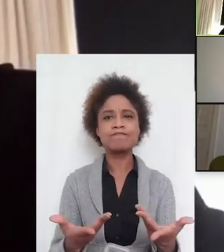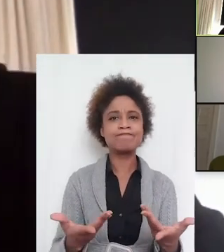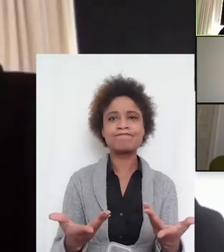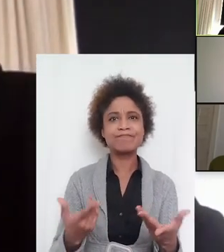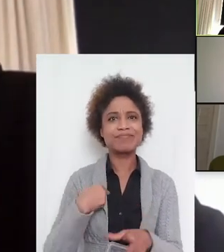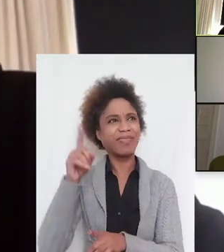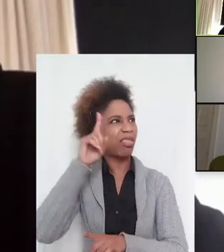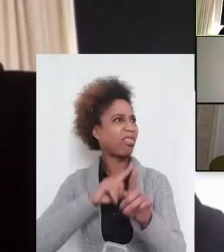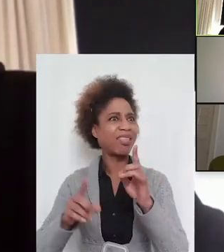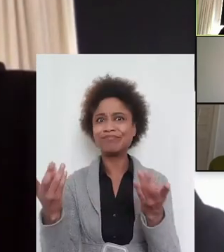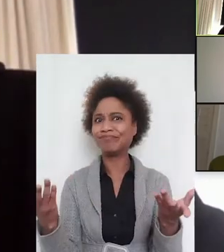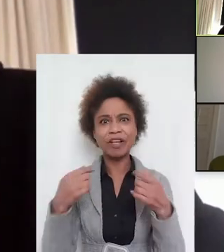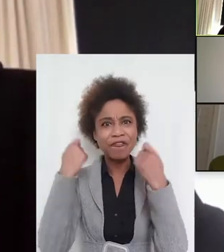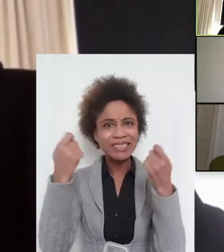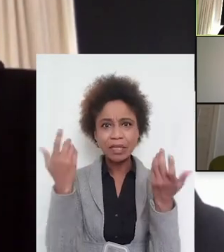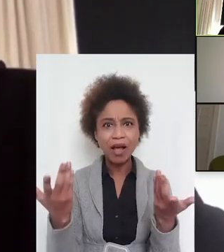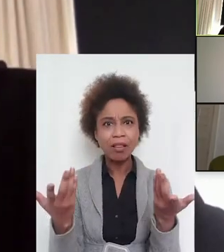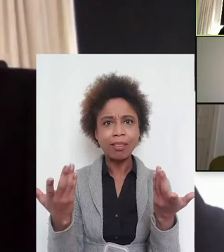niet over na is gedacht. Of